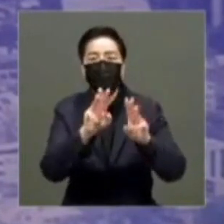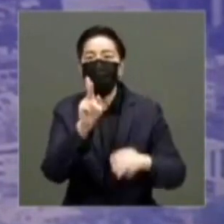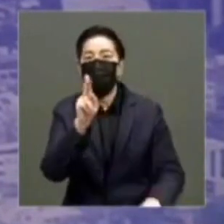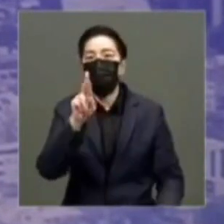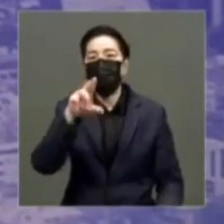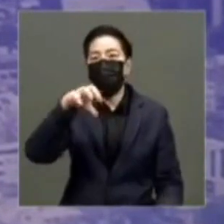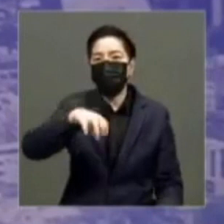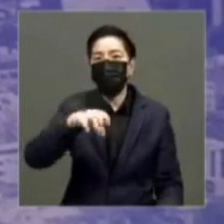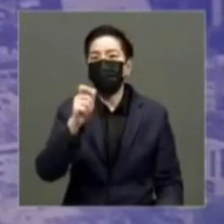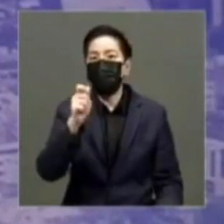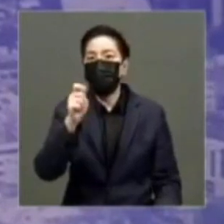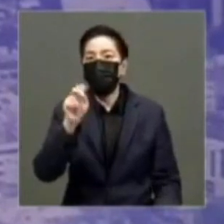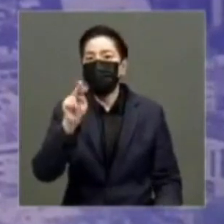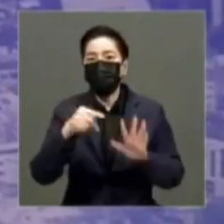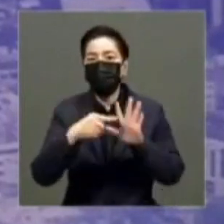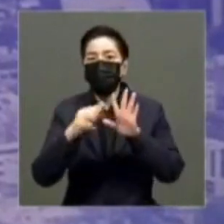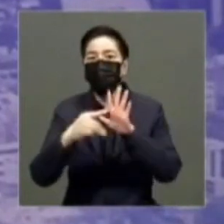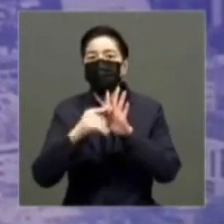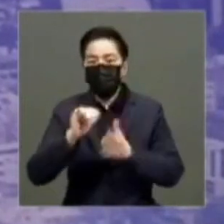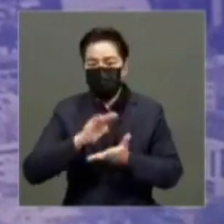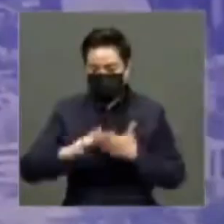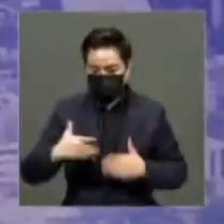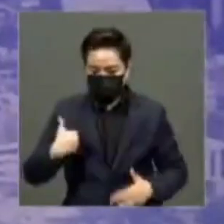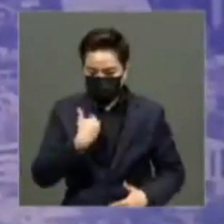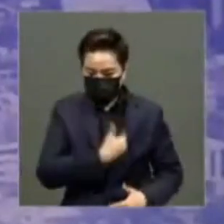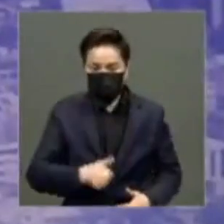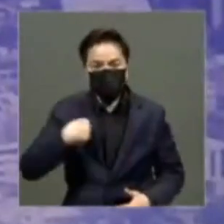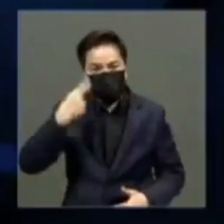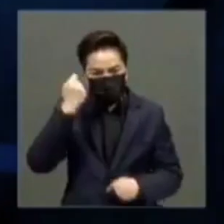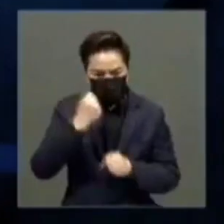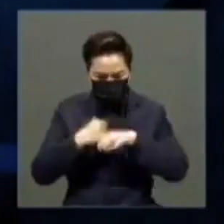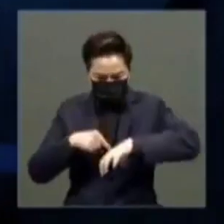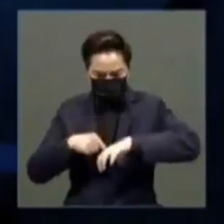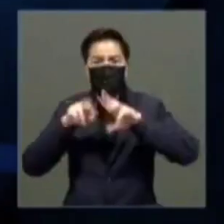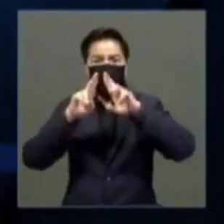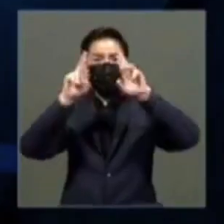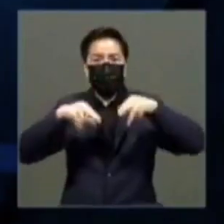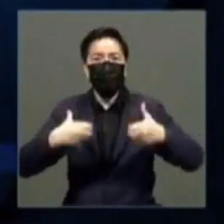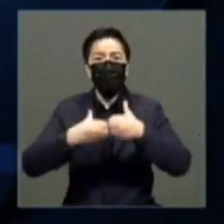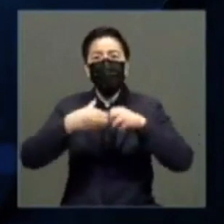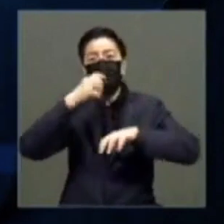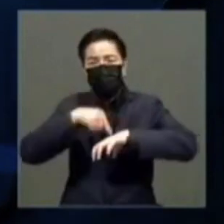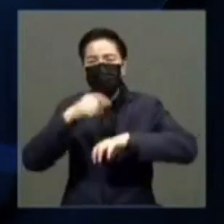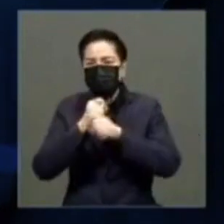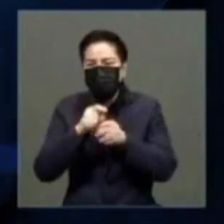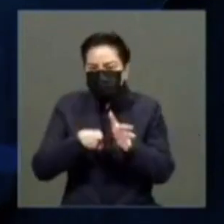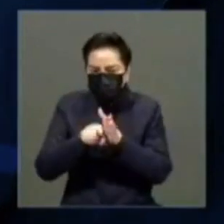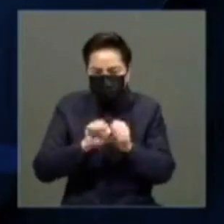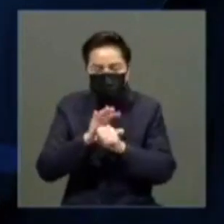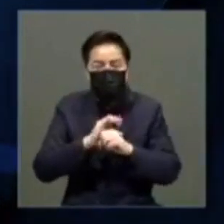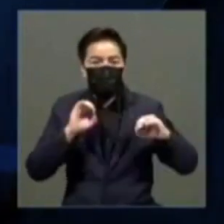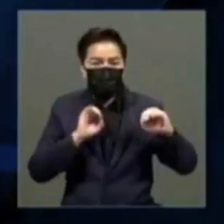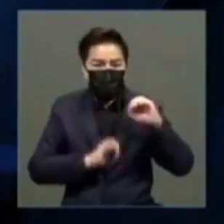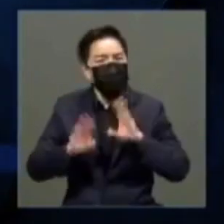พื่อที่จะศึกษาข้อปฏิบัติว่าท่านจะทำให้สถานบริการของท่านเนี่ยเข้าเกณฑ์ COVID Free Setting ปลอดโควิ